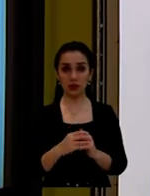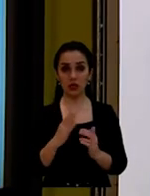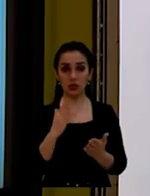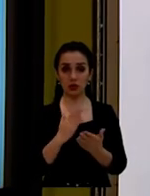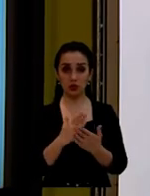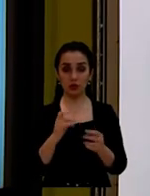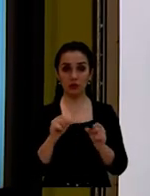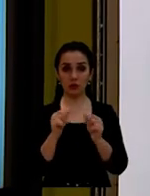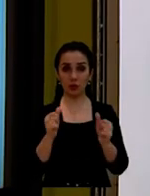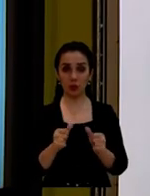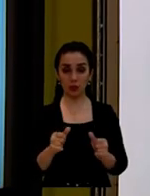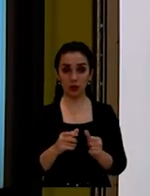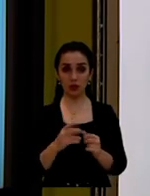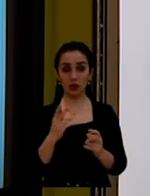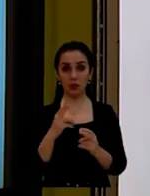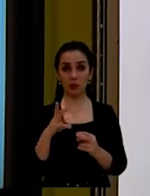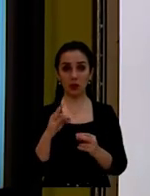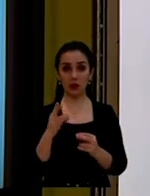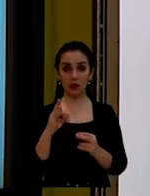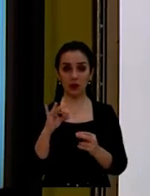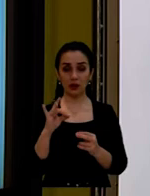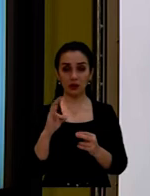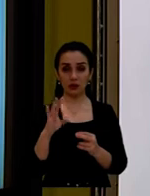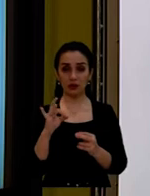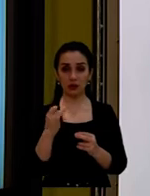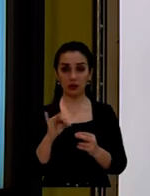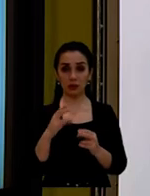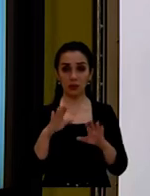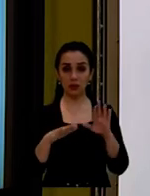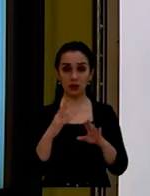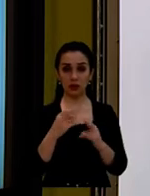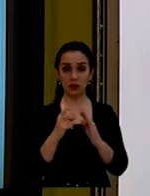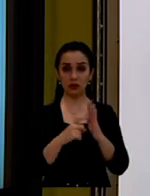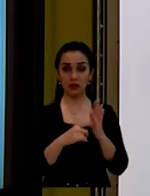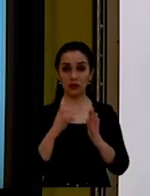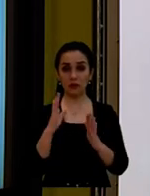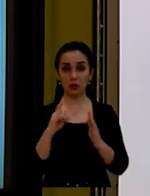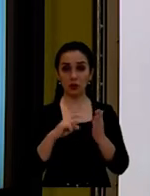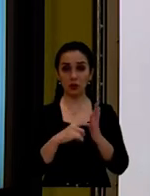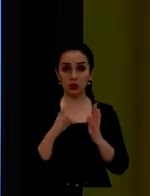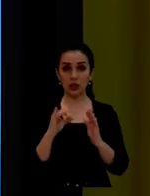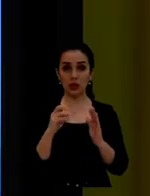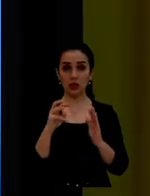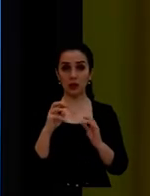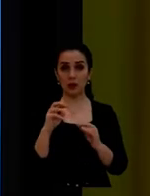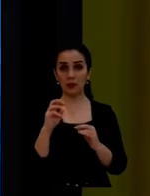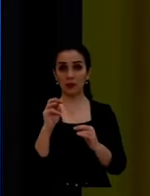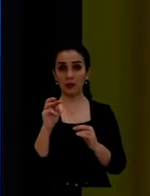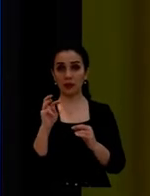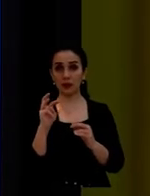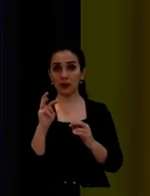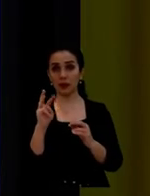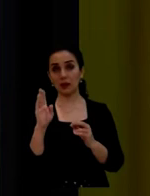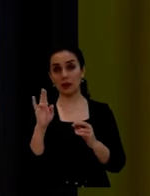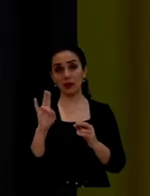существует формула молярную массу разлить в умноженное на n в это валентность элемента